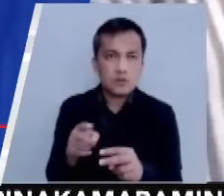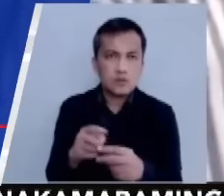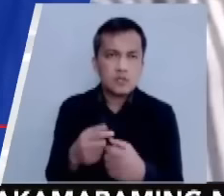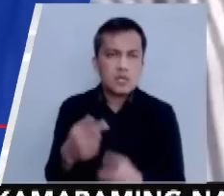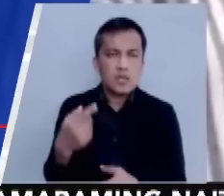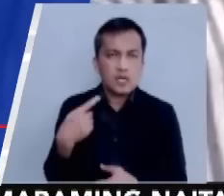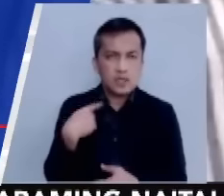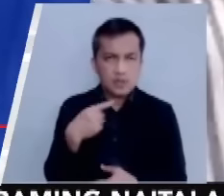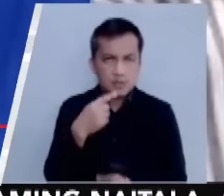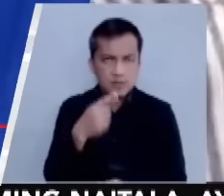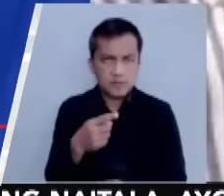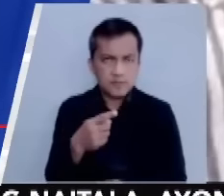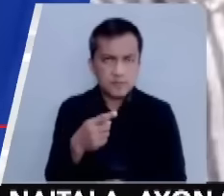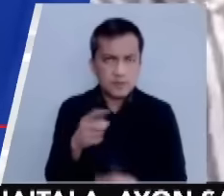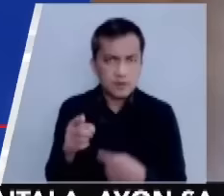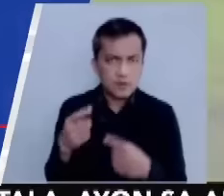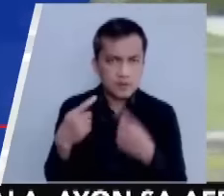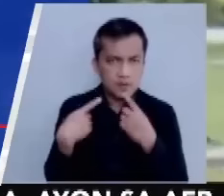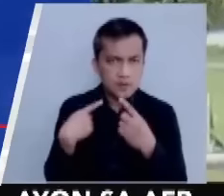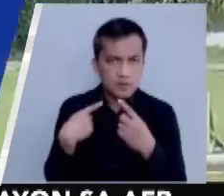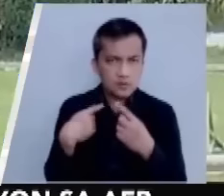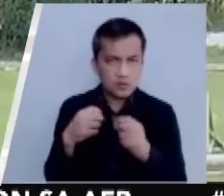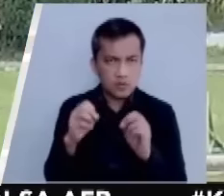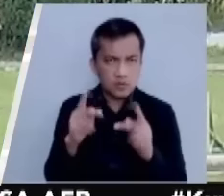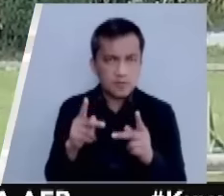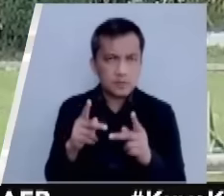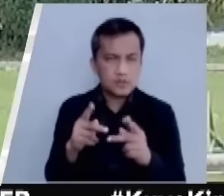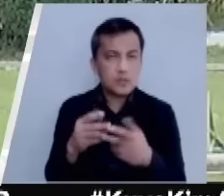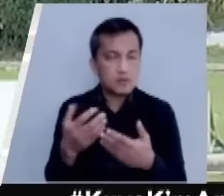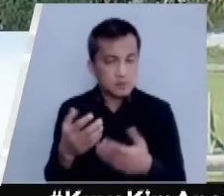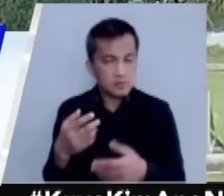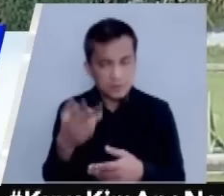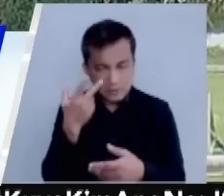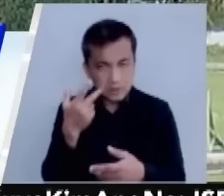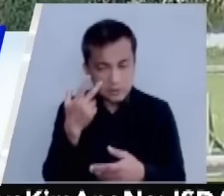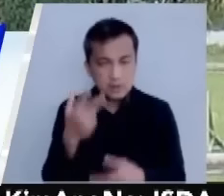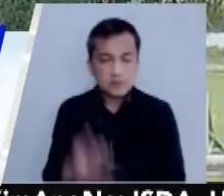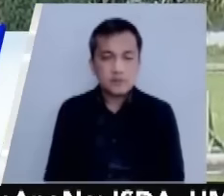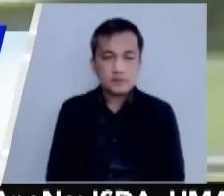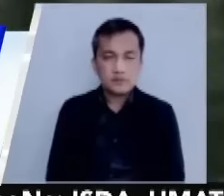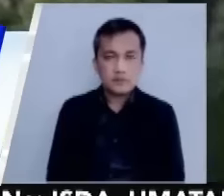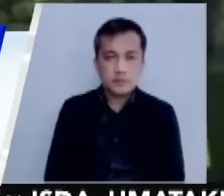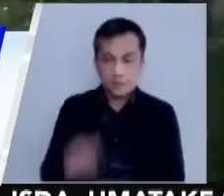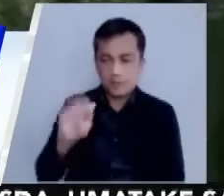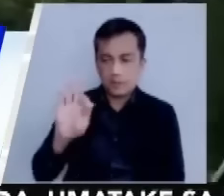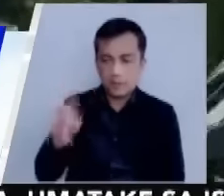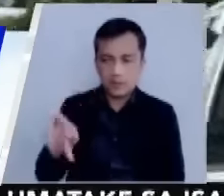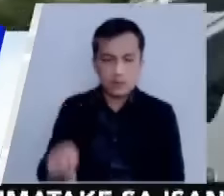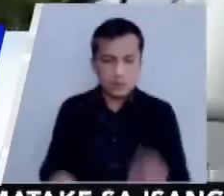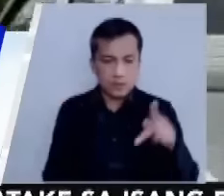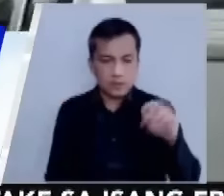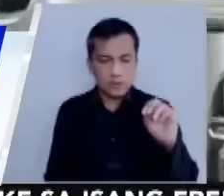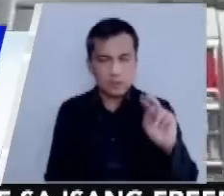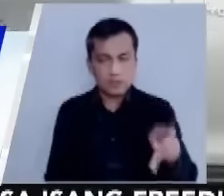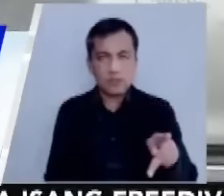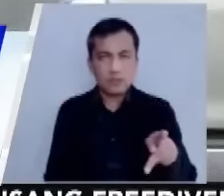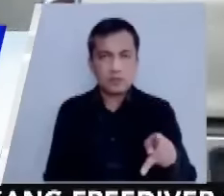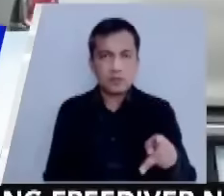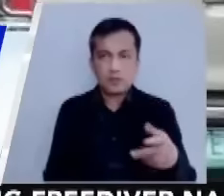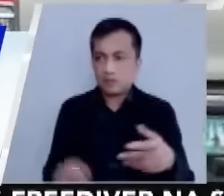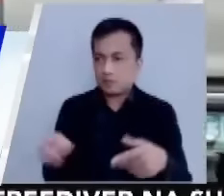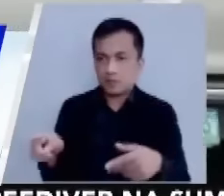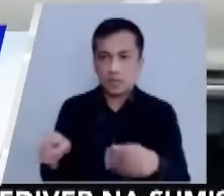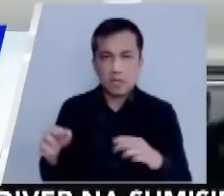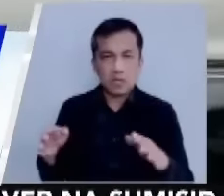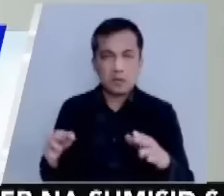alive and in an okay condition. Hininga namin ng pahayag ang AFP at PNP. Sagot naman ng PNP Albay,